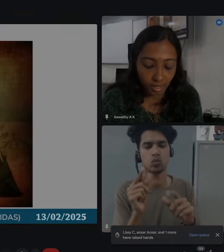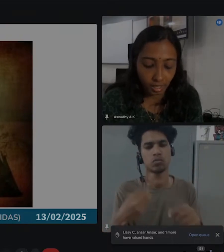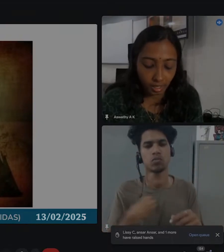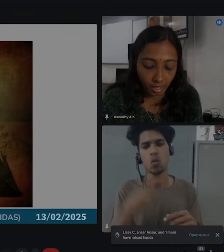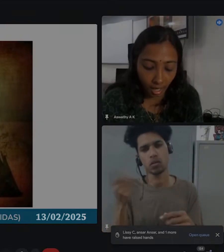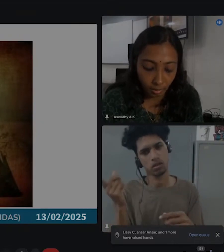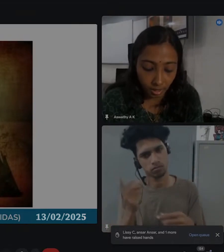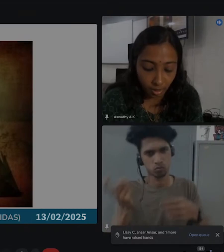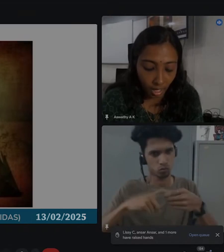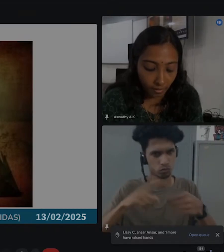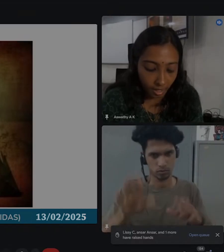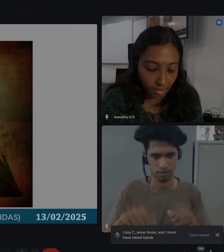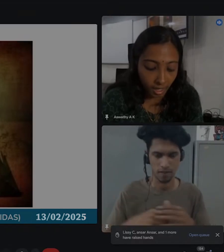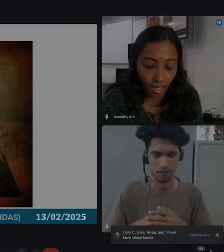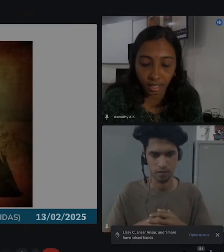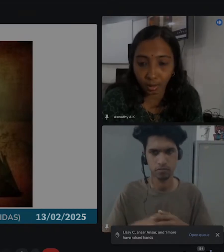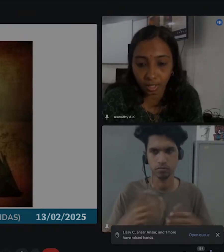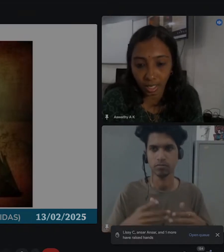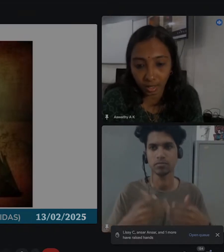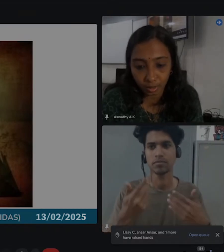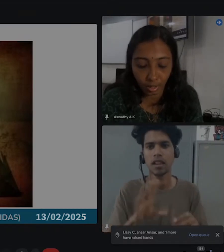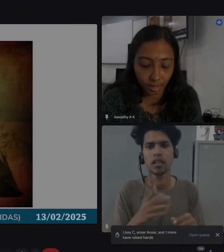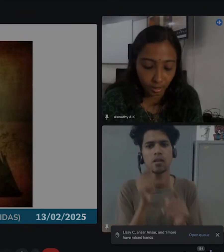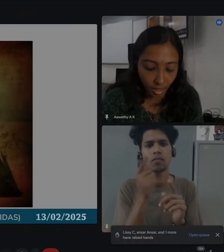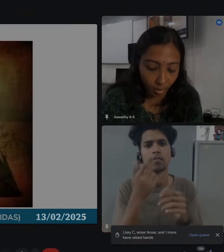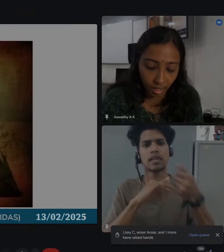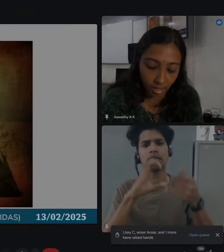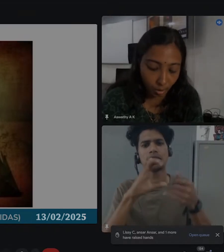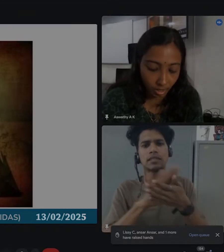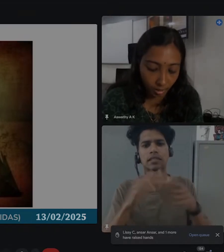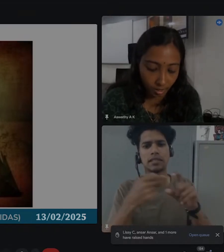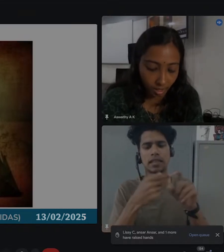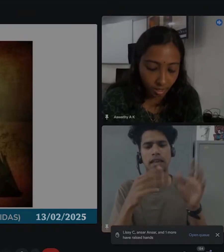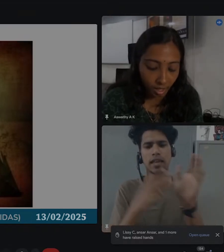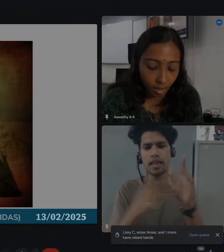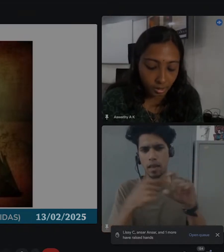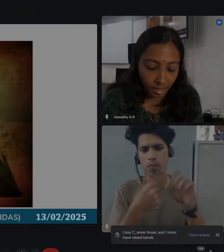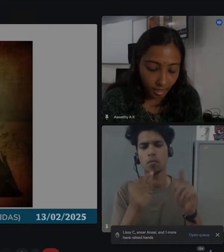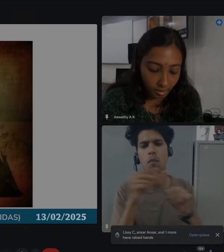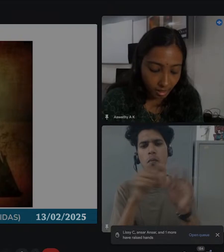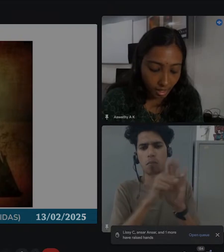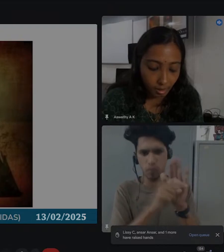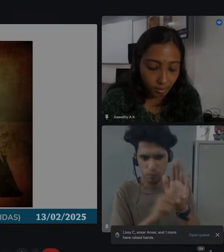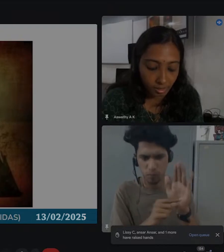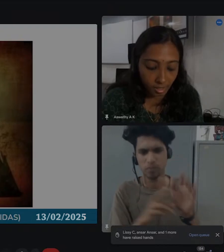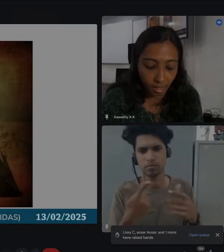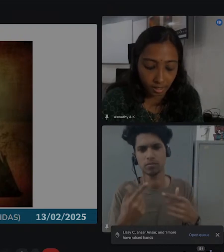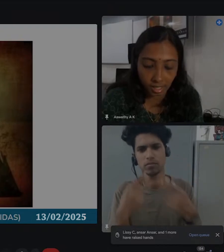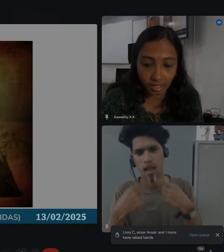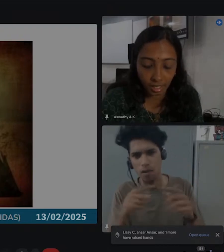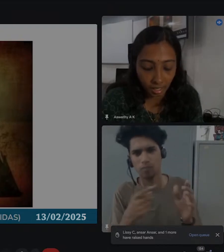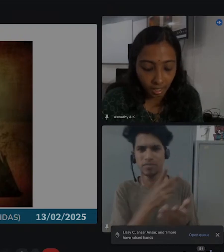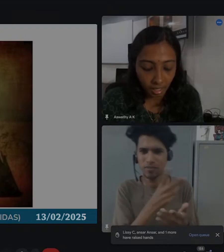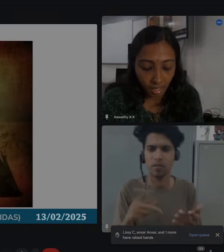അതോടൊപ്പം അനുവദിച്ചിട്ടുള്ള അവകാശങ്ങൾ, ആനുകൂല്യങ്ങളെ കുറിച്ചുള്ള സംശയങ്ങൾ ഉണ്ടെങ്കിലും ചോദിക്കാവുന്നതാണ്. ഉത്തരം നൽകുന്നതിനായി